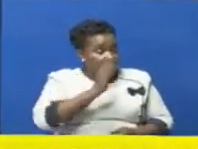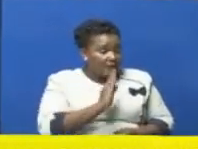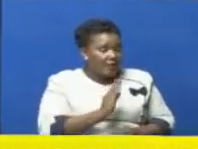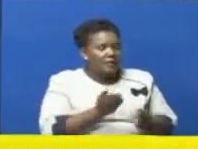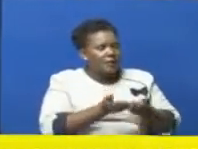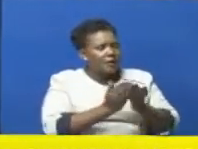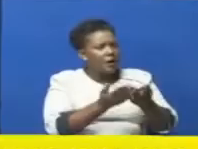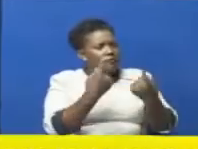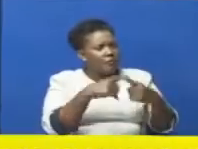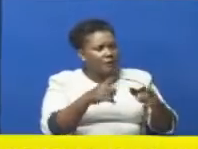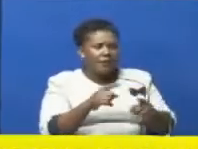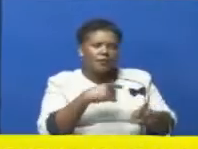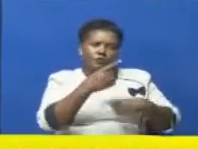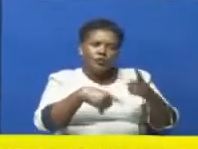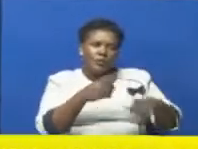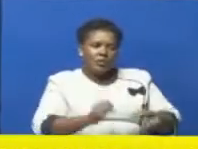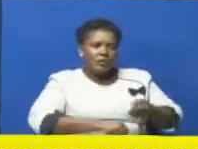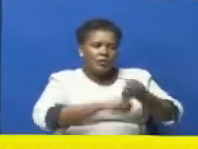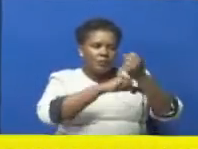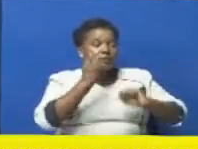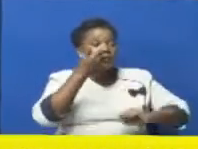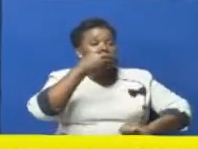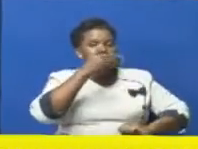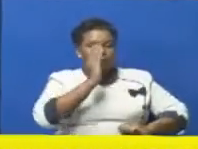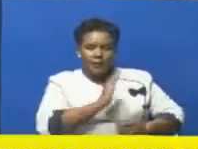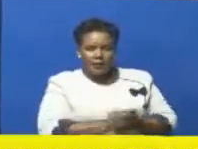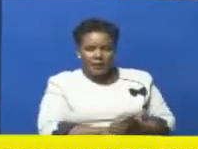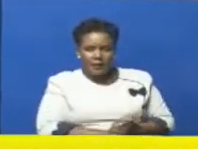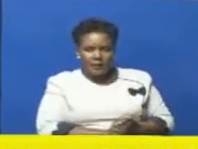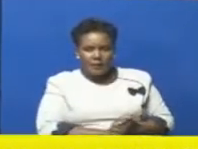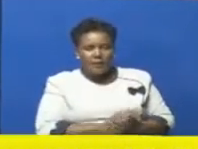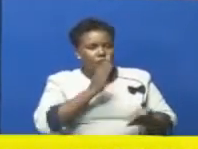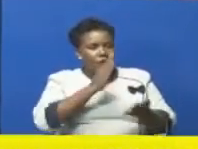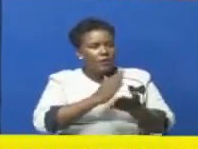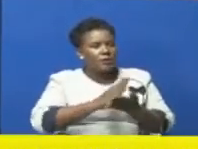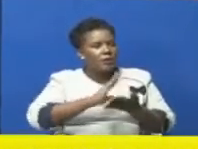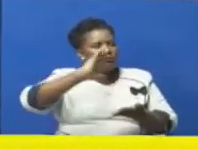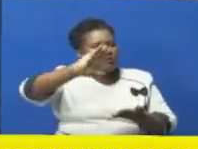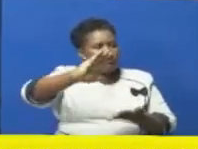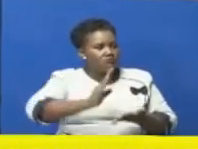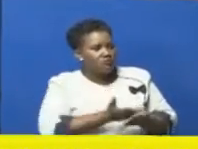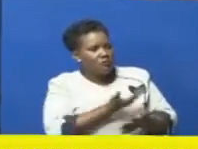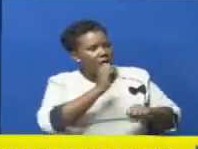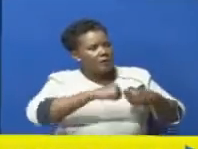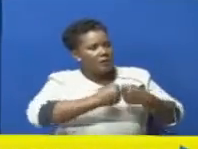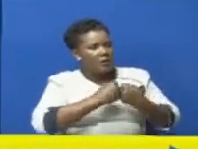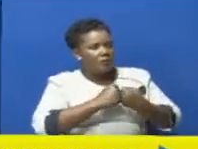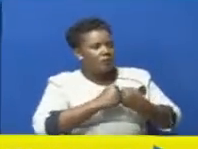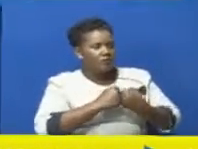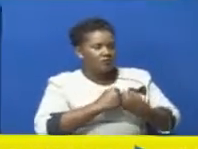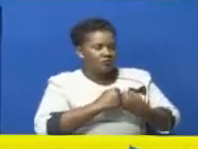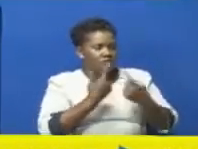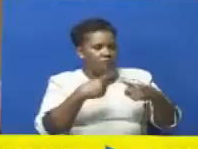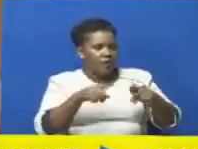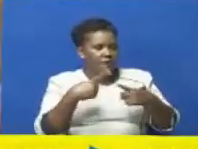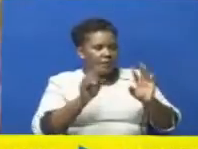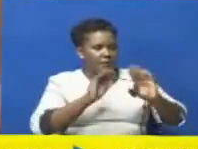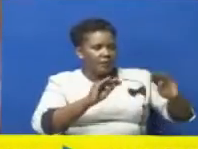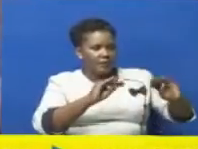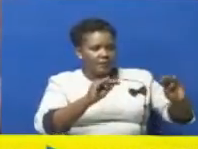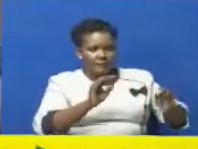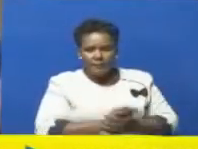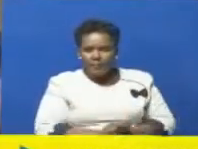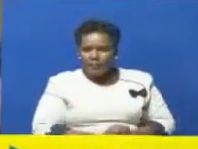tunaomba waiunge mkono serikali katika jitihada kubwa wanazozifanya katika kuondosha changamoto za elimu.